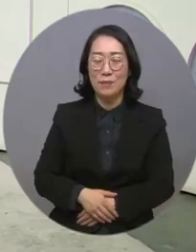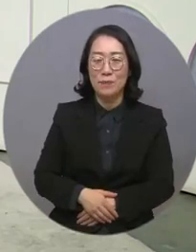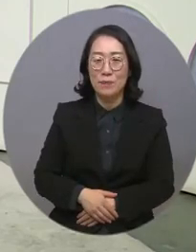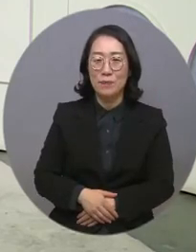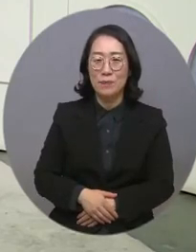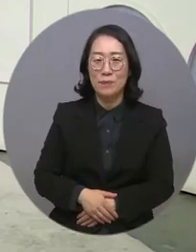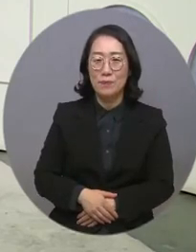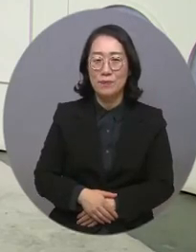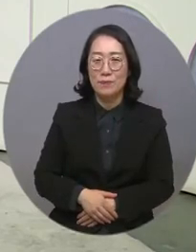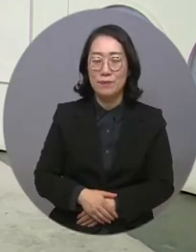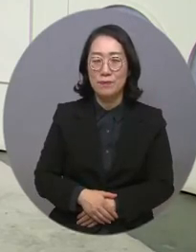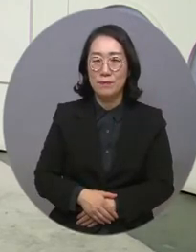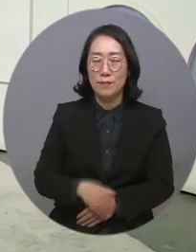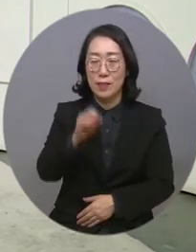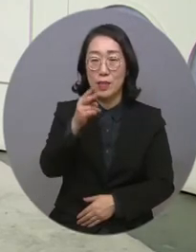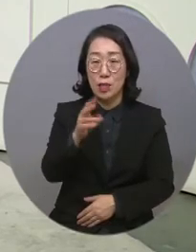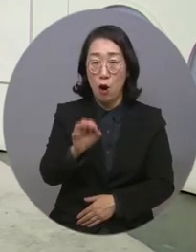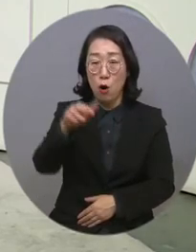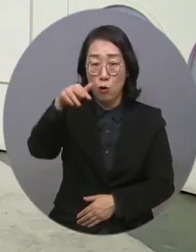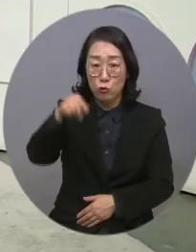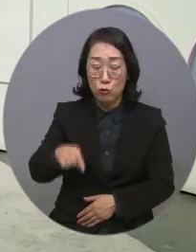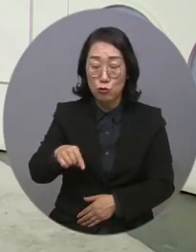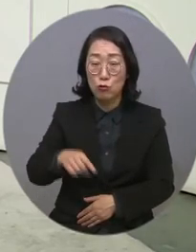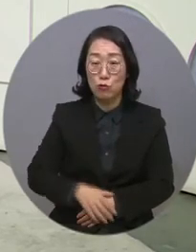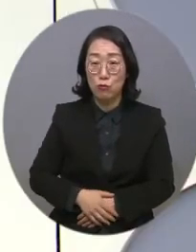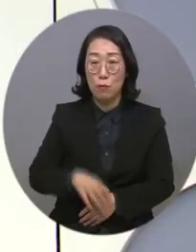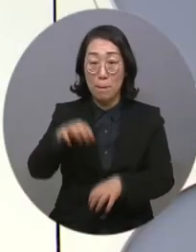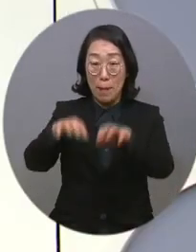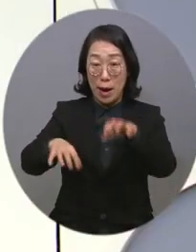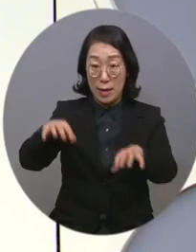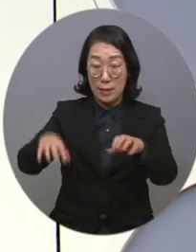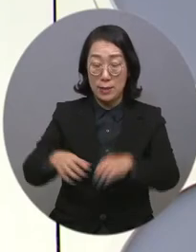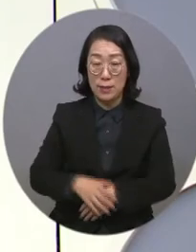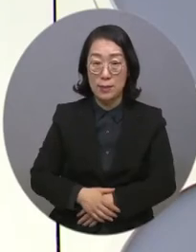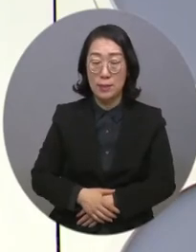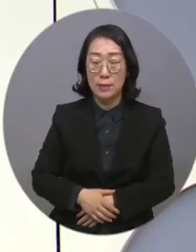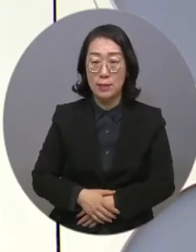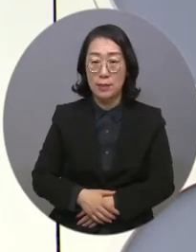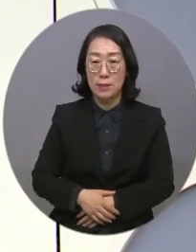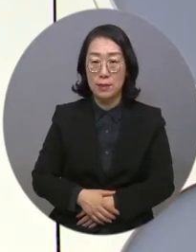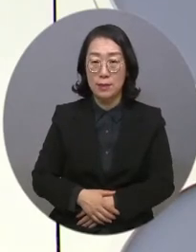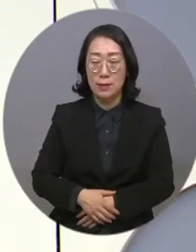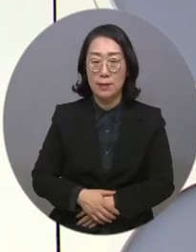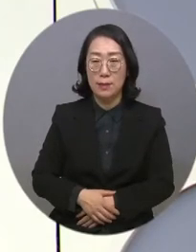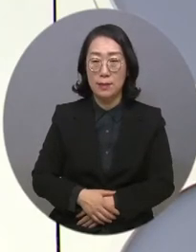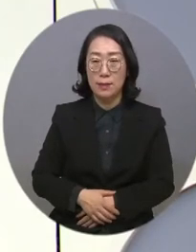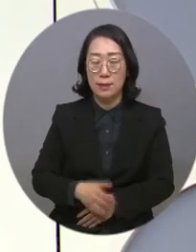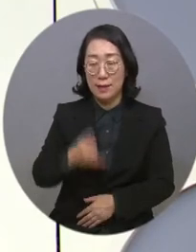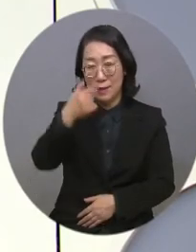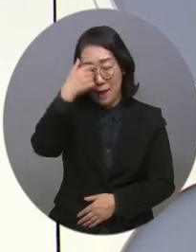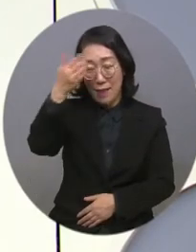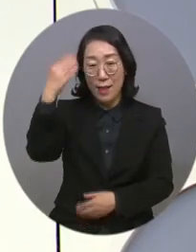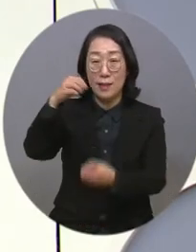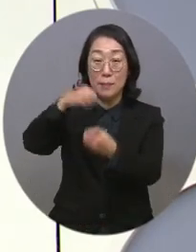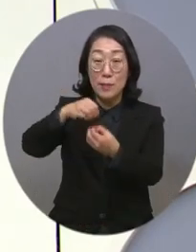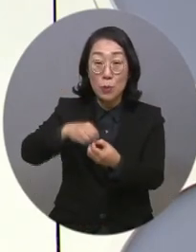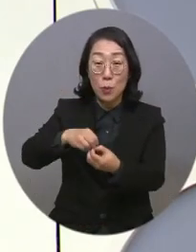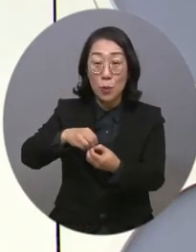우리 영주 무선마을 외나무다리 마을인데요. 예. 국가 민속촌으로 이제 지정되는데 아주 아름다운